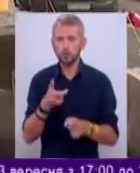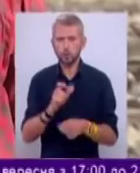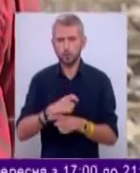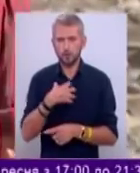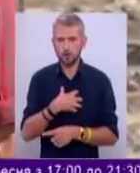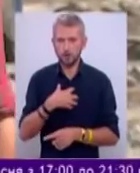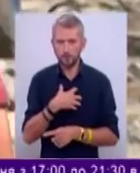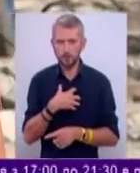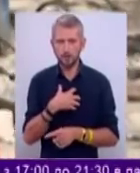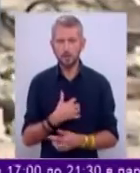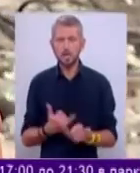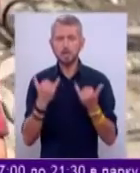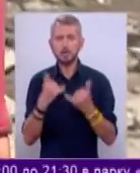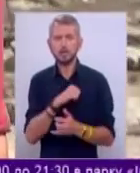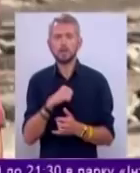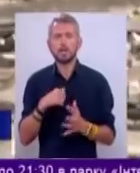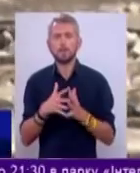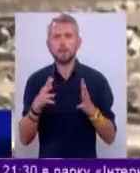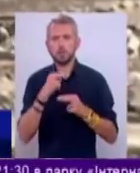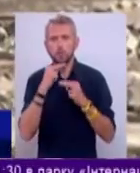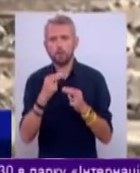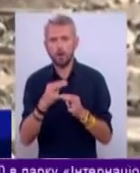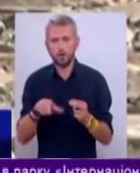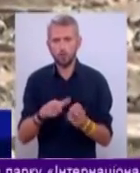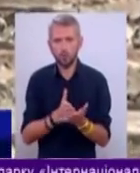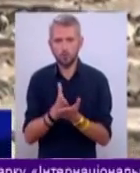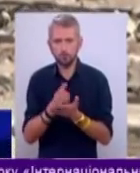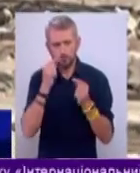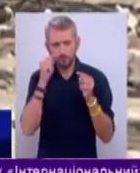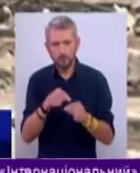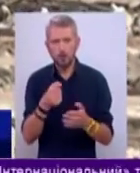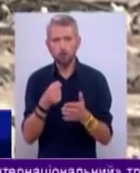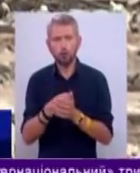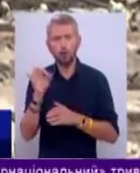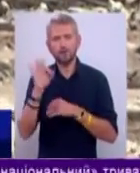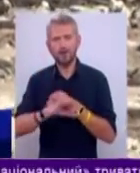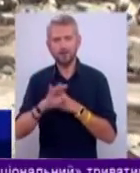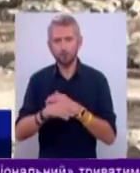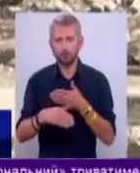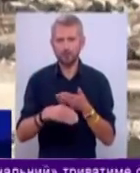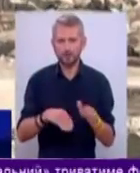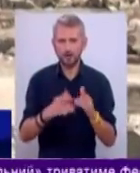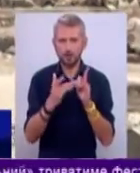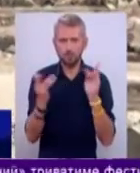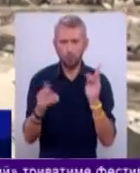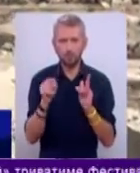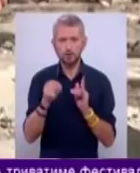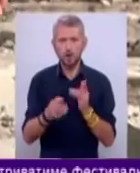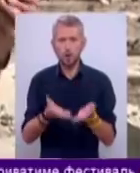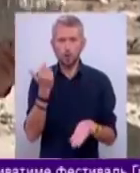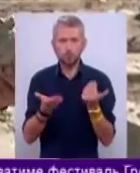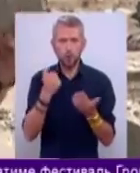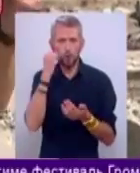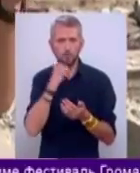важливий. Нині найбільша увага дорожників прикута до західної частини мосту. Тут розбирають старий